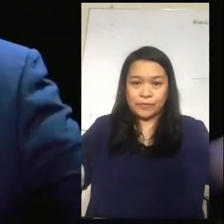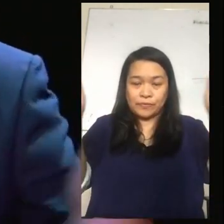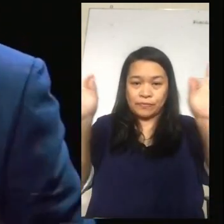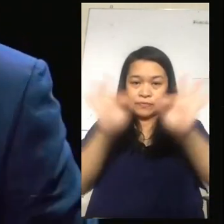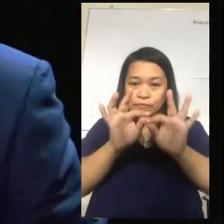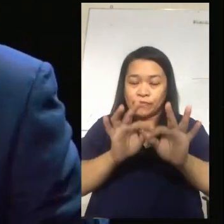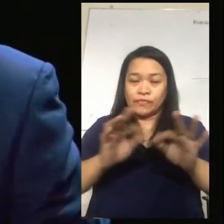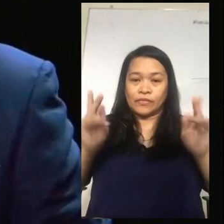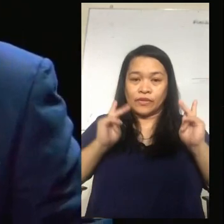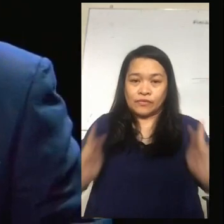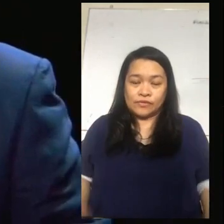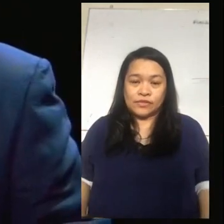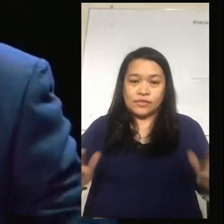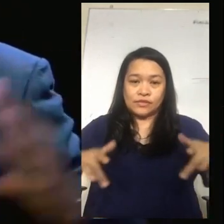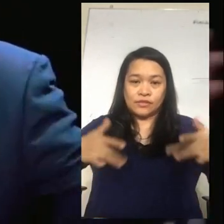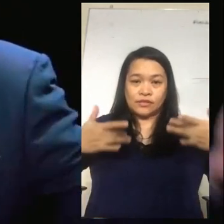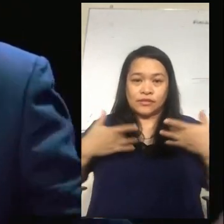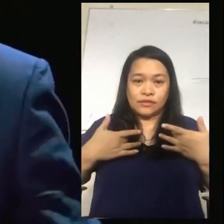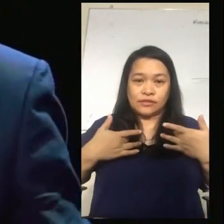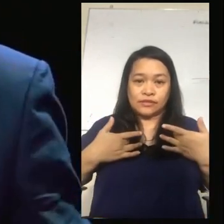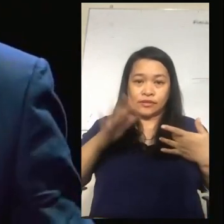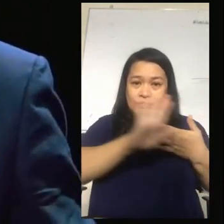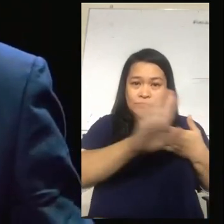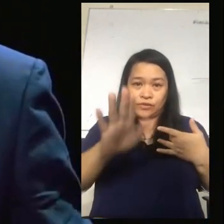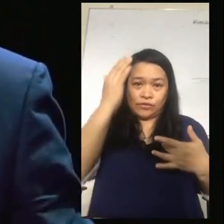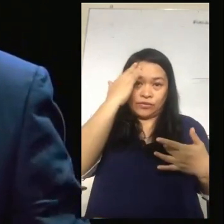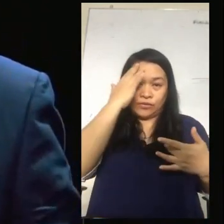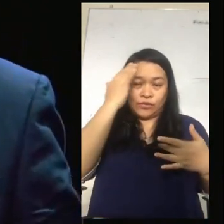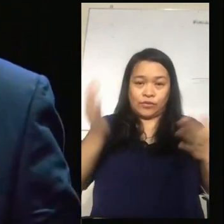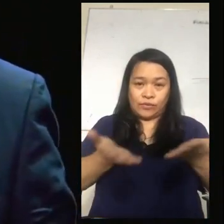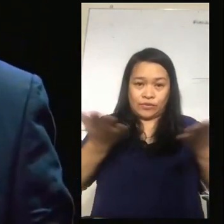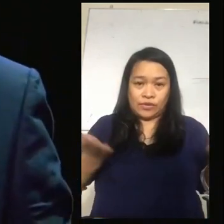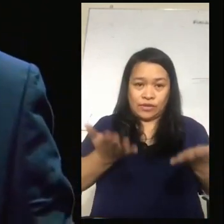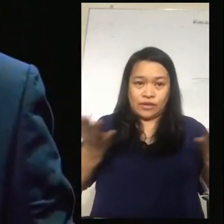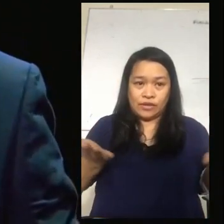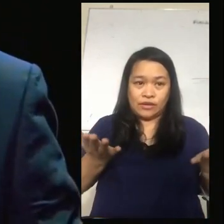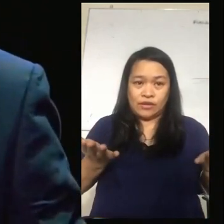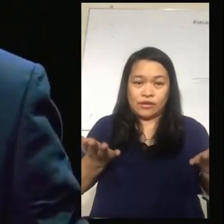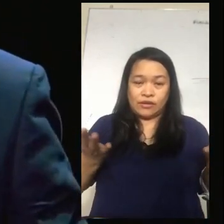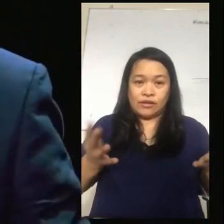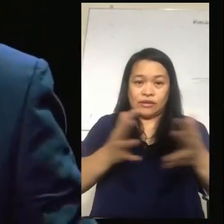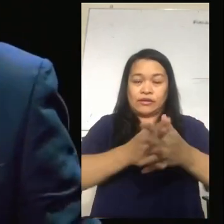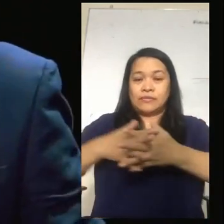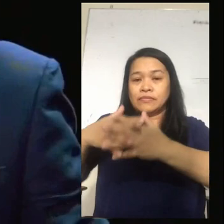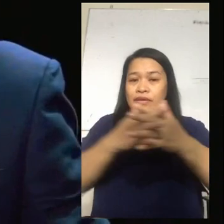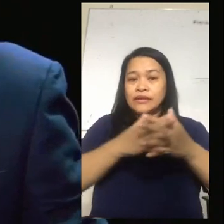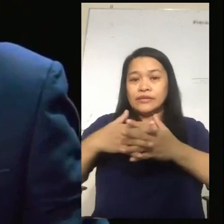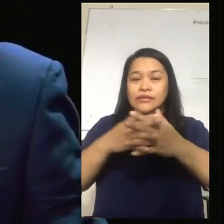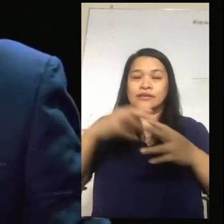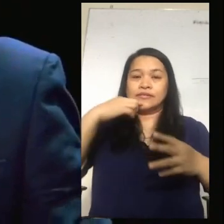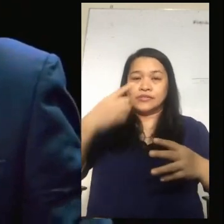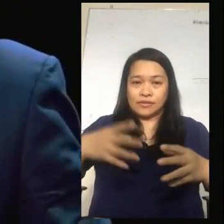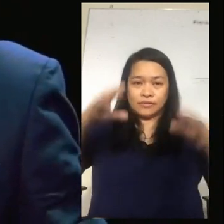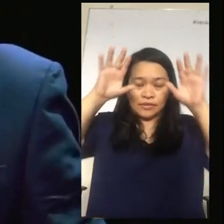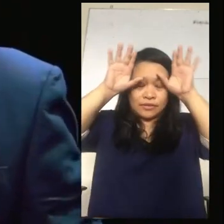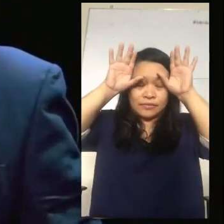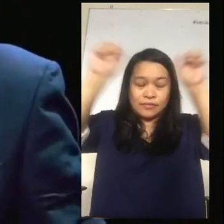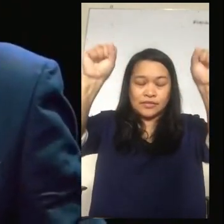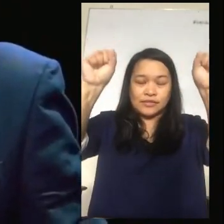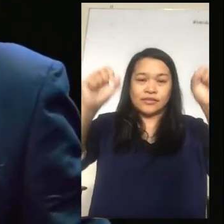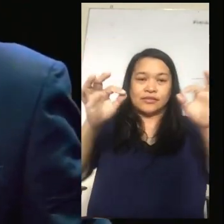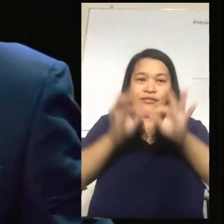for the physical life. You know, dito sa Amerika, yung Presidente Trump, sabi niya, importante yung churches.